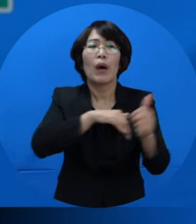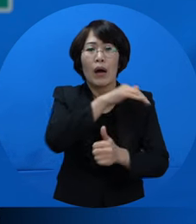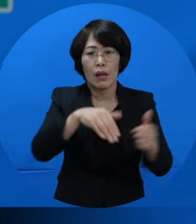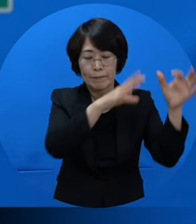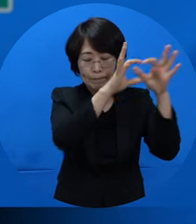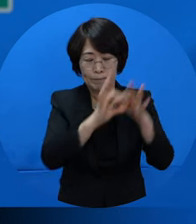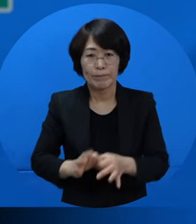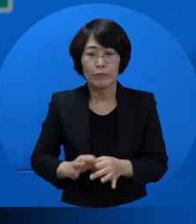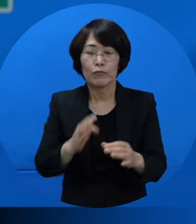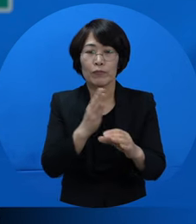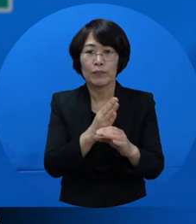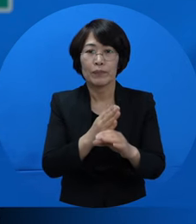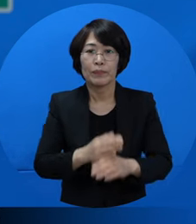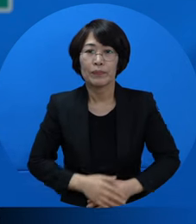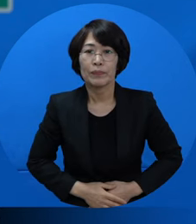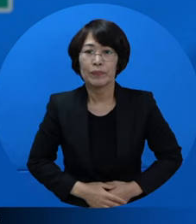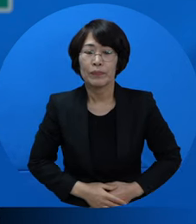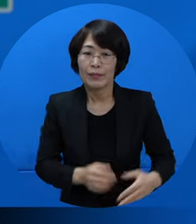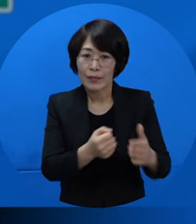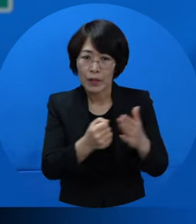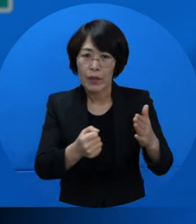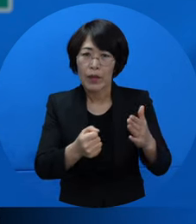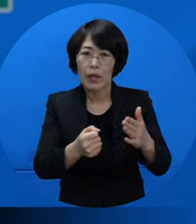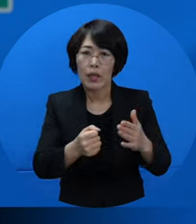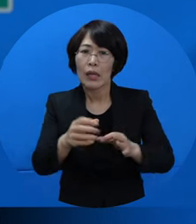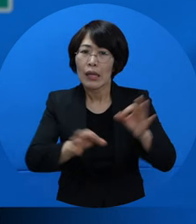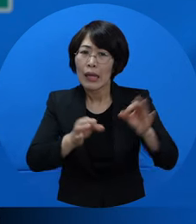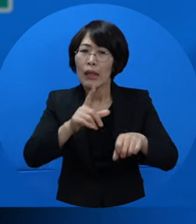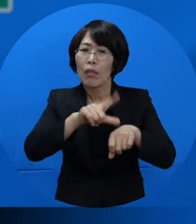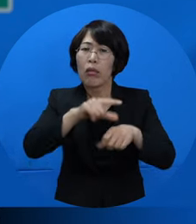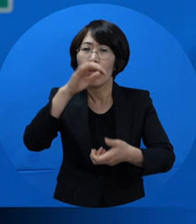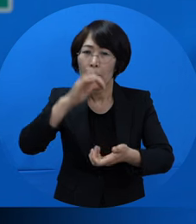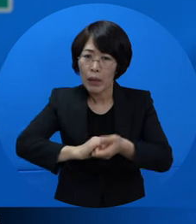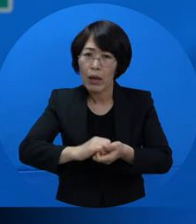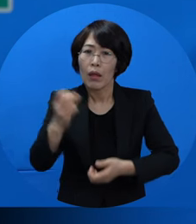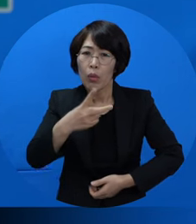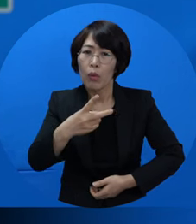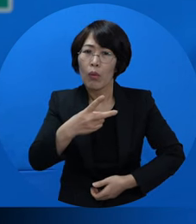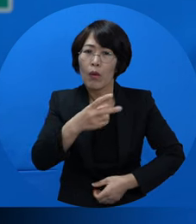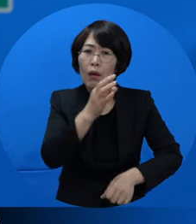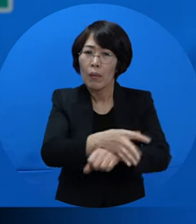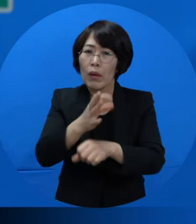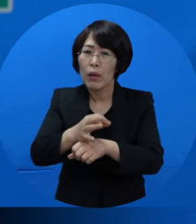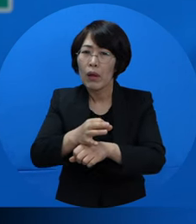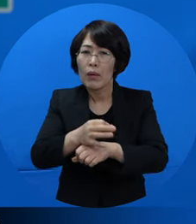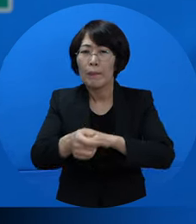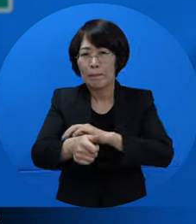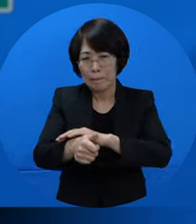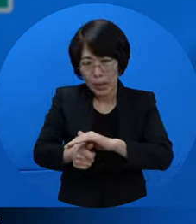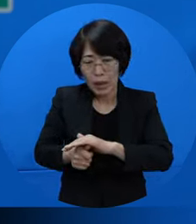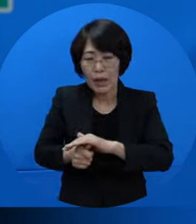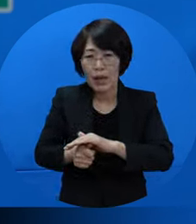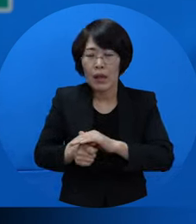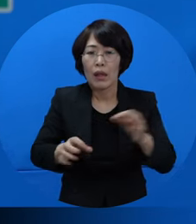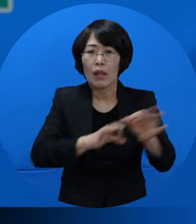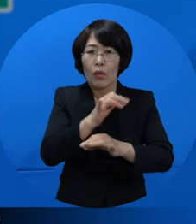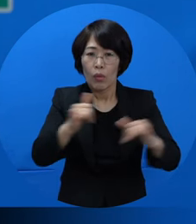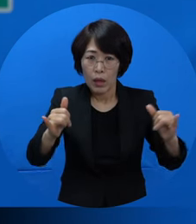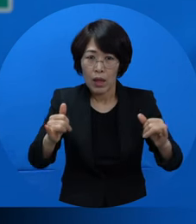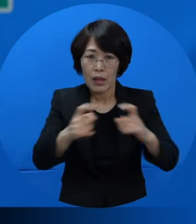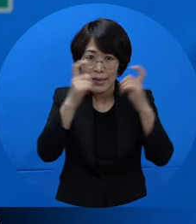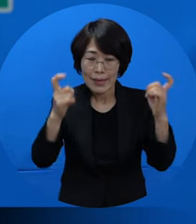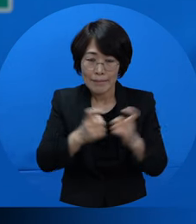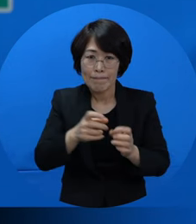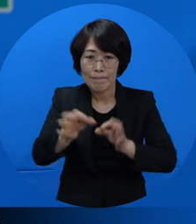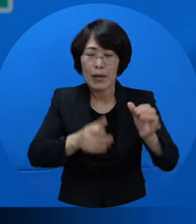계속되고 있습니다 이로 인해 영업시간이 제안되고 서 비 스 미 가 일축 되면서 소상공인과